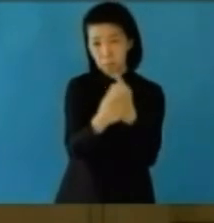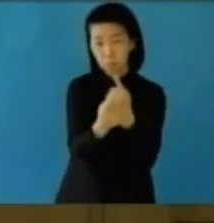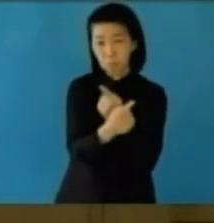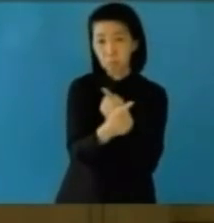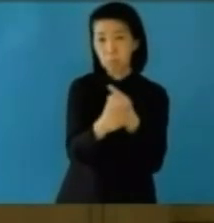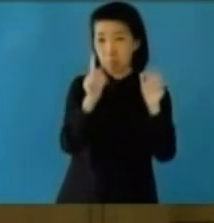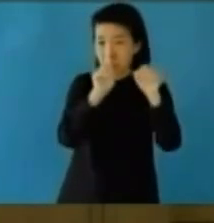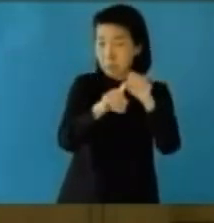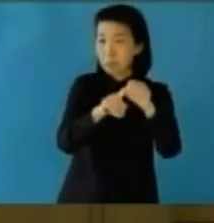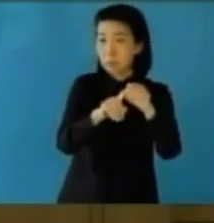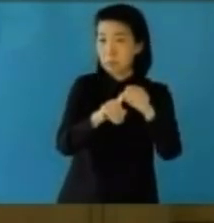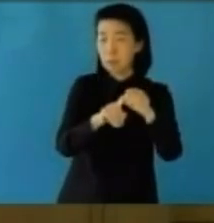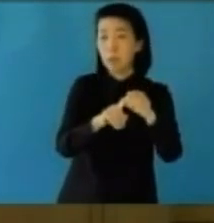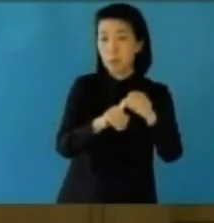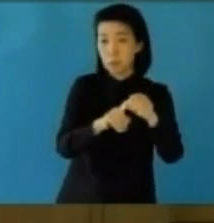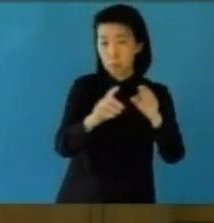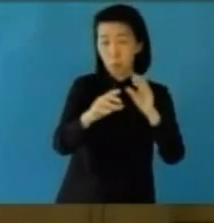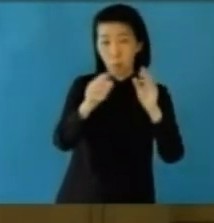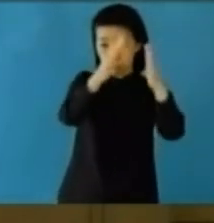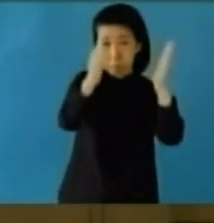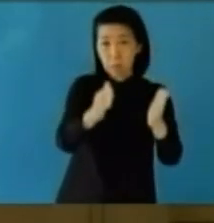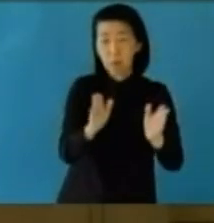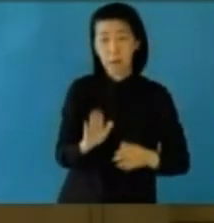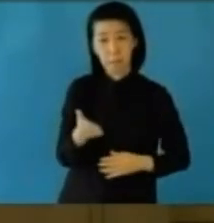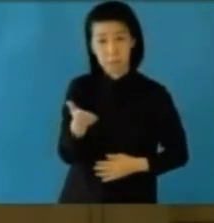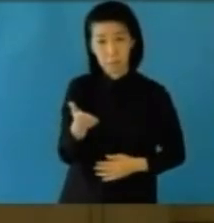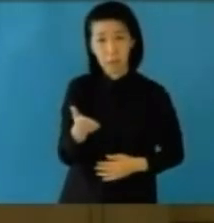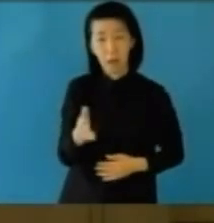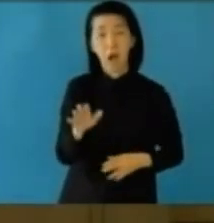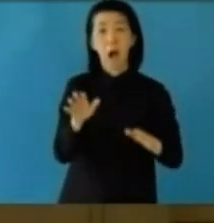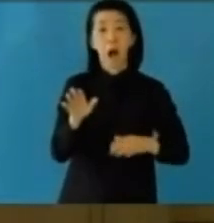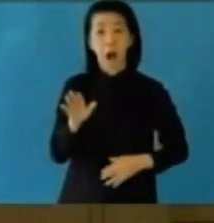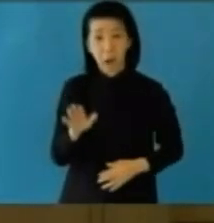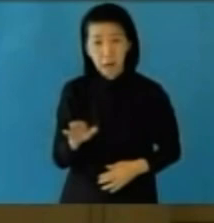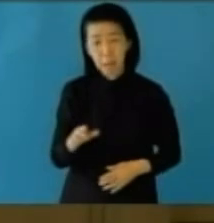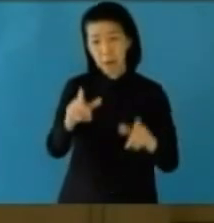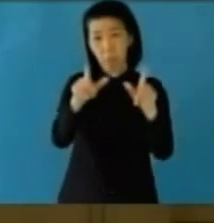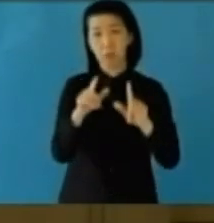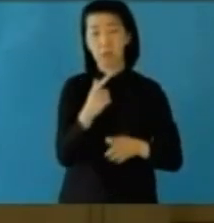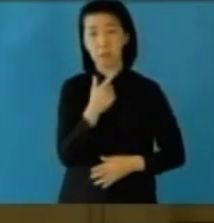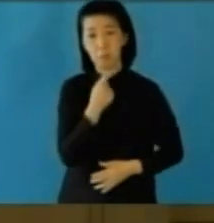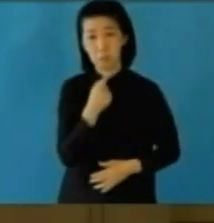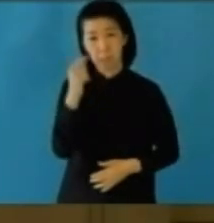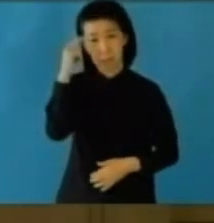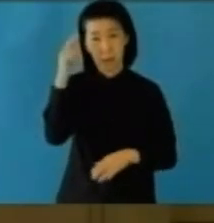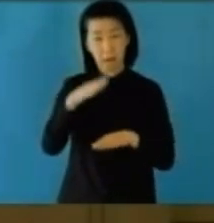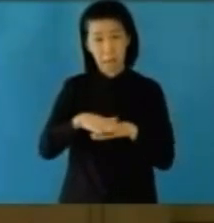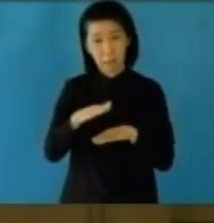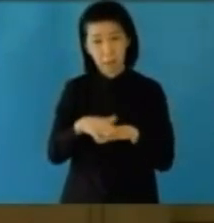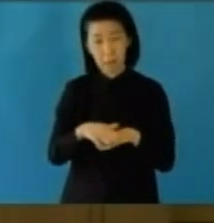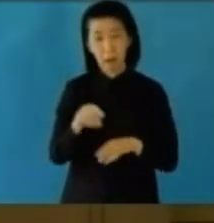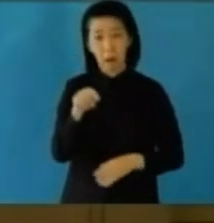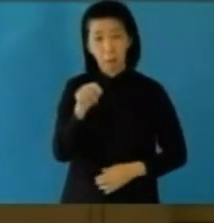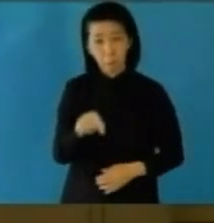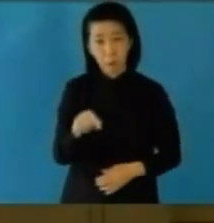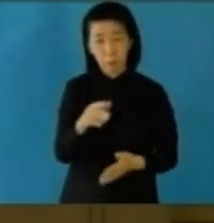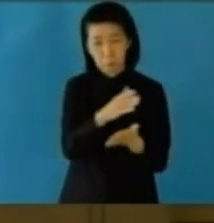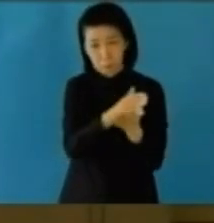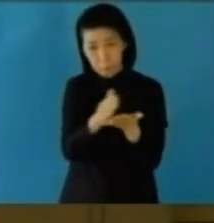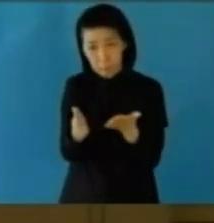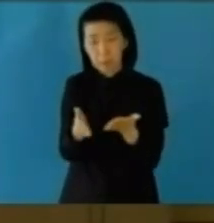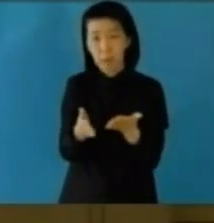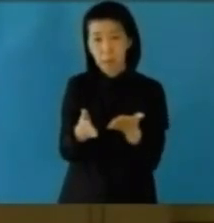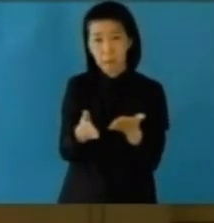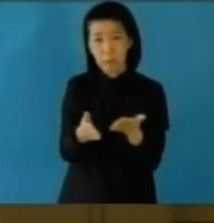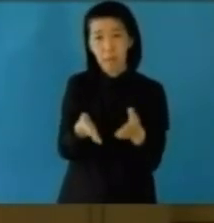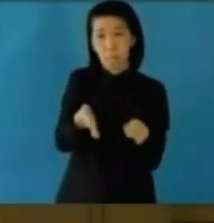か。あるのであれば、お答えいただきたいと同時に、その考え方をですね、利活用の全体像に盛り込むべきであると考え